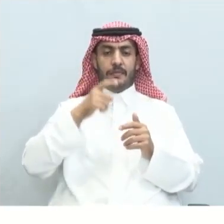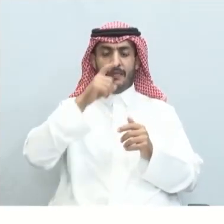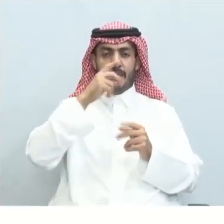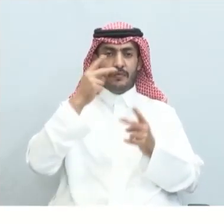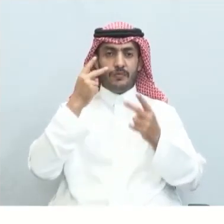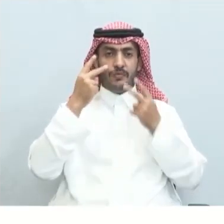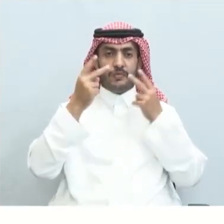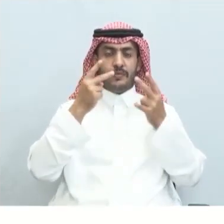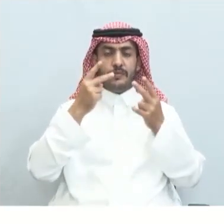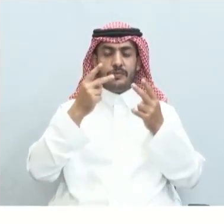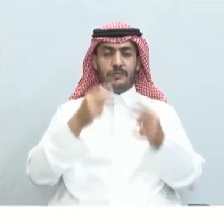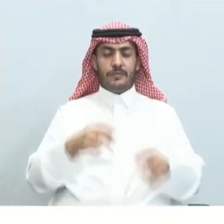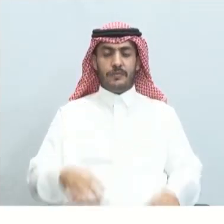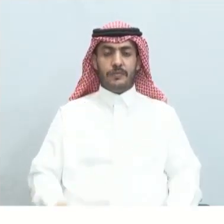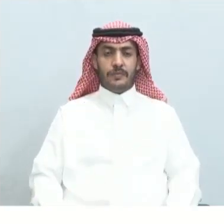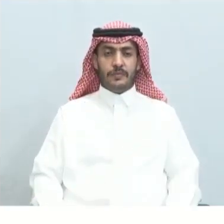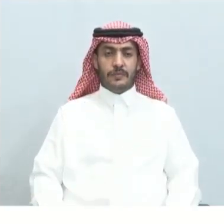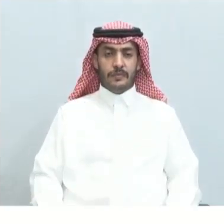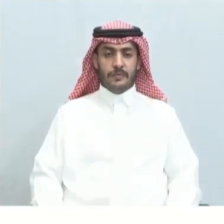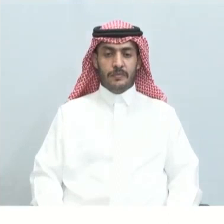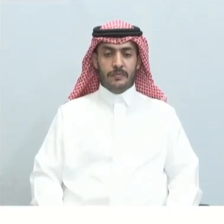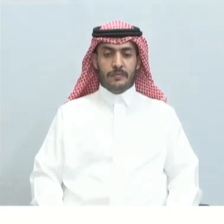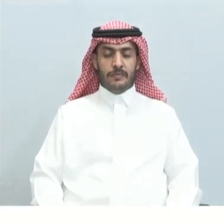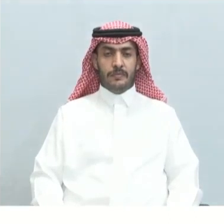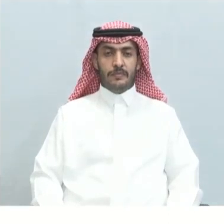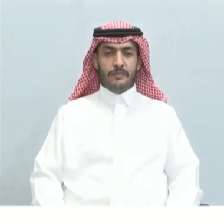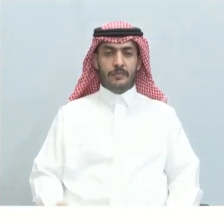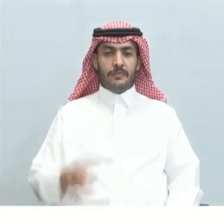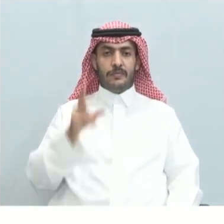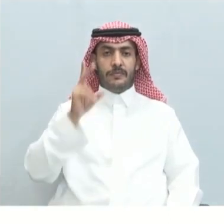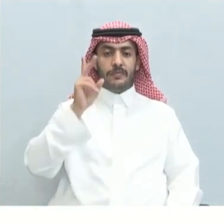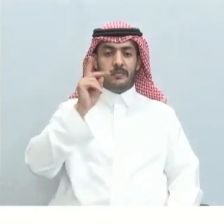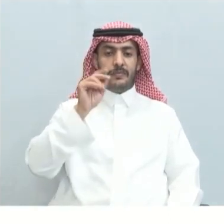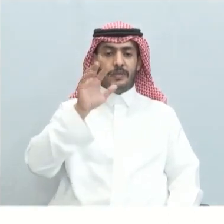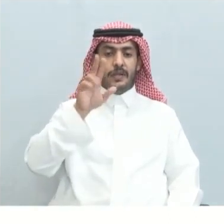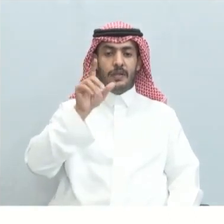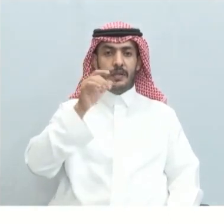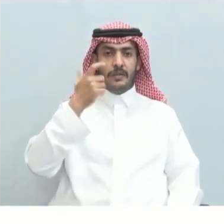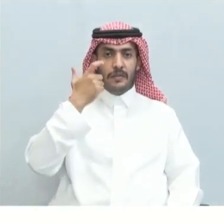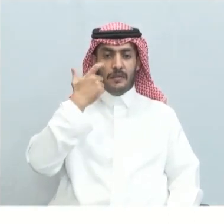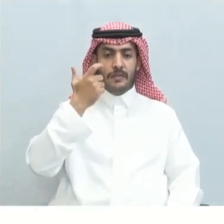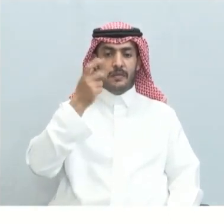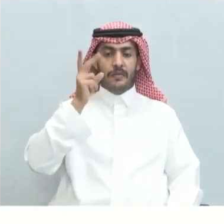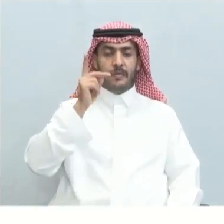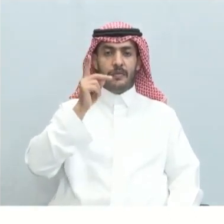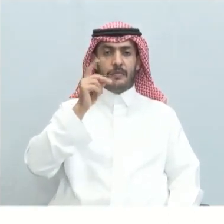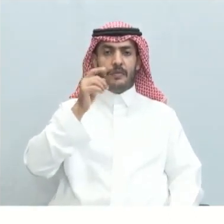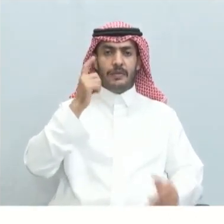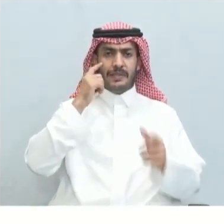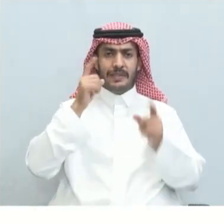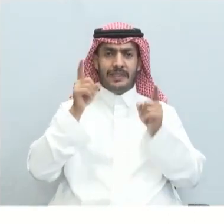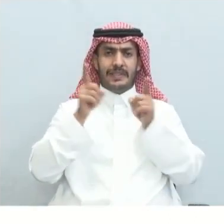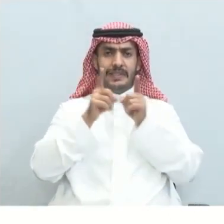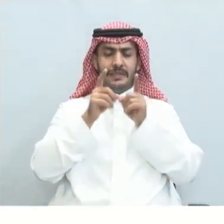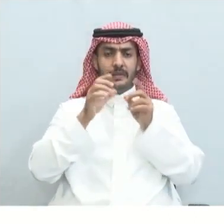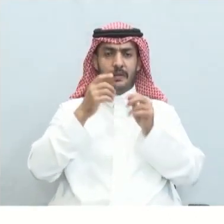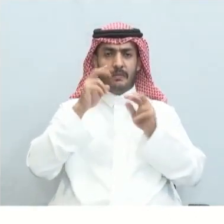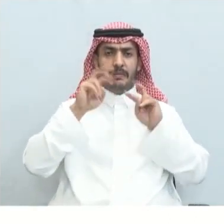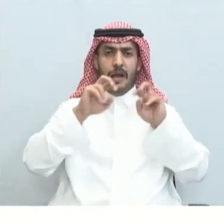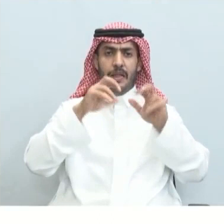والملاحظه لابد ان نلاحظ وايضا التنبع والاستقصاء